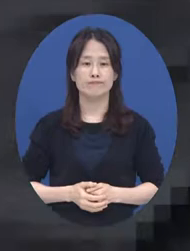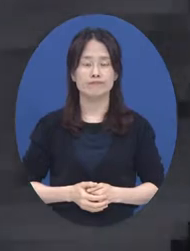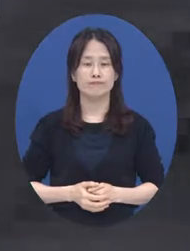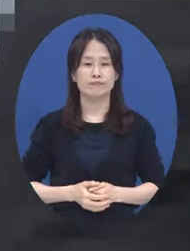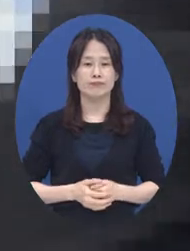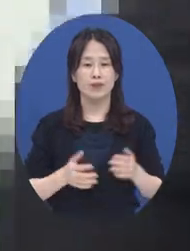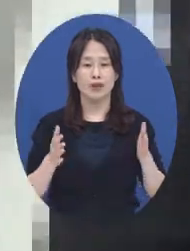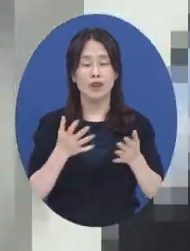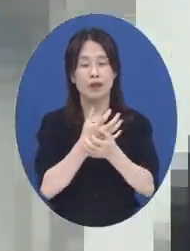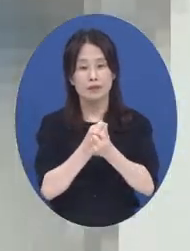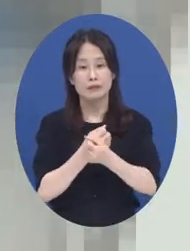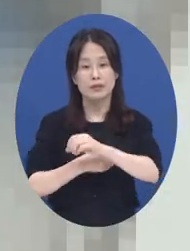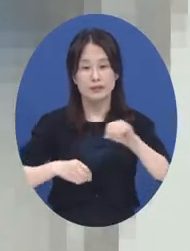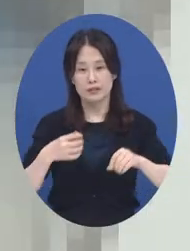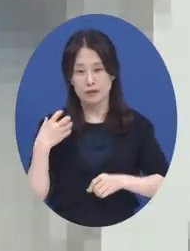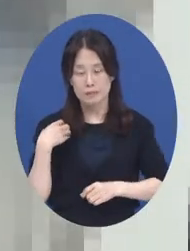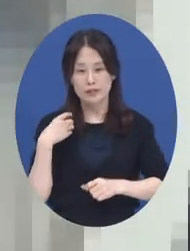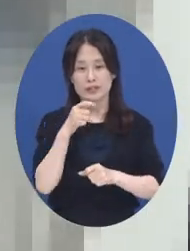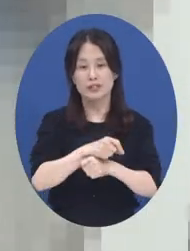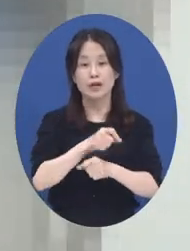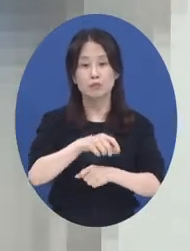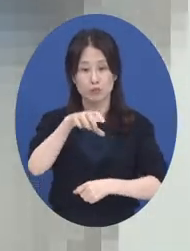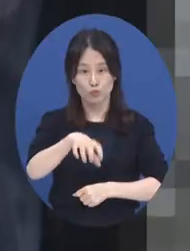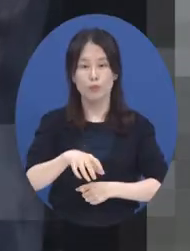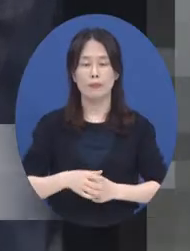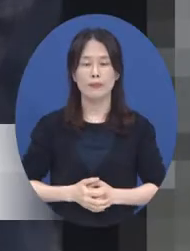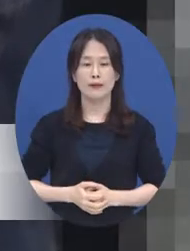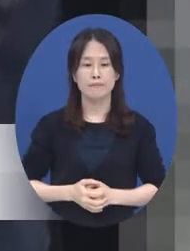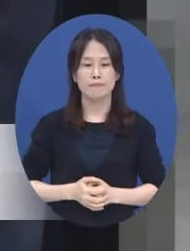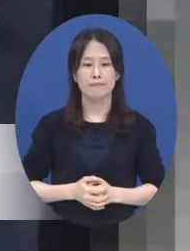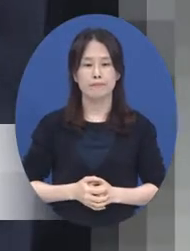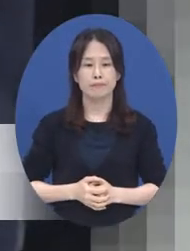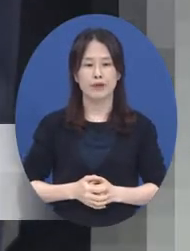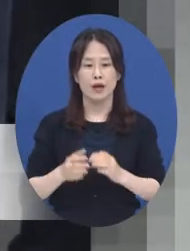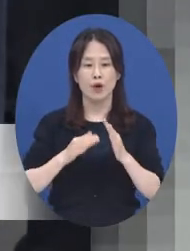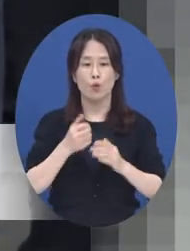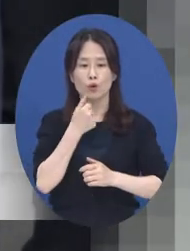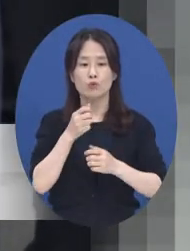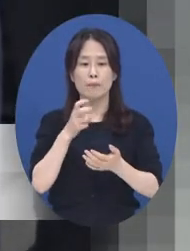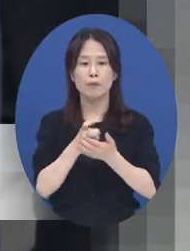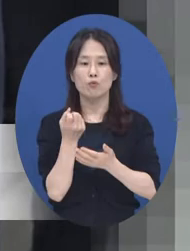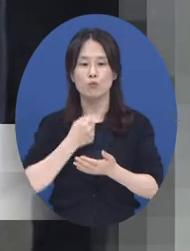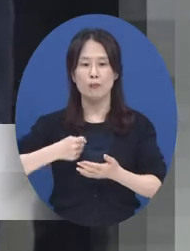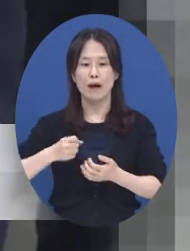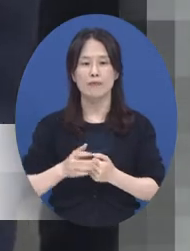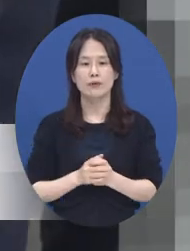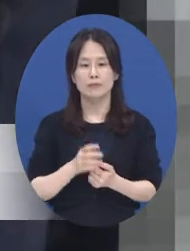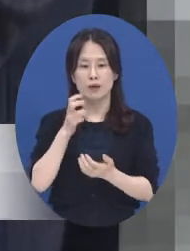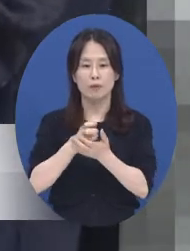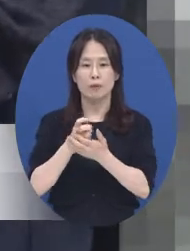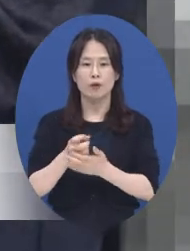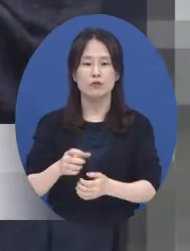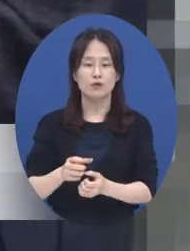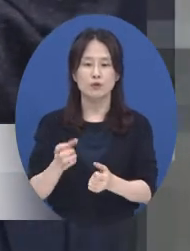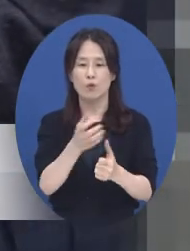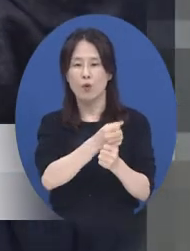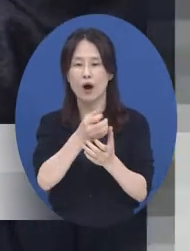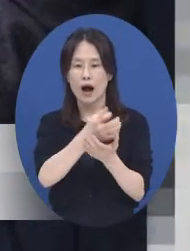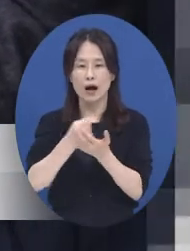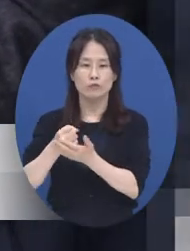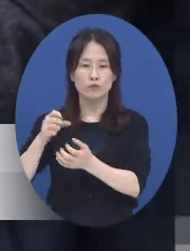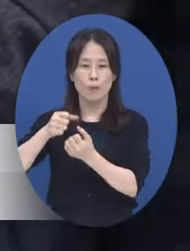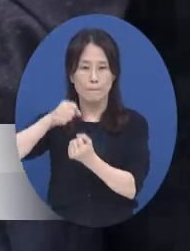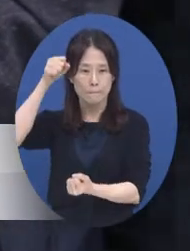분양 대행과 부동산 컨설팅을 하기 위해 만들어진 법인 사무실. 공인중개사법 위반 혐의로 법원으로부터 압수수색 영장을